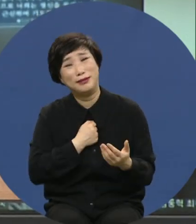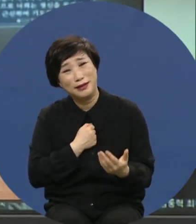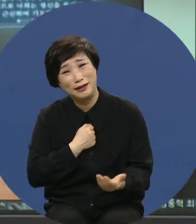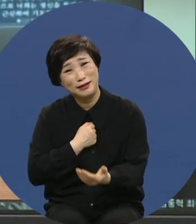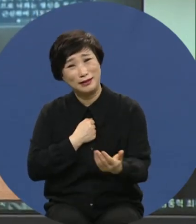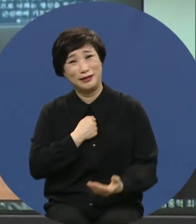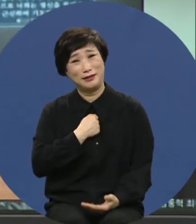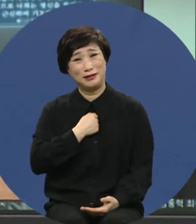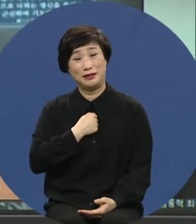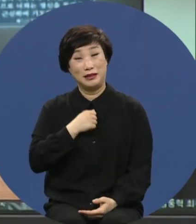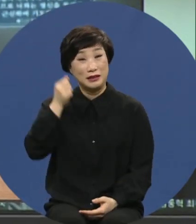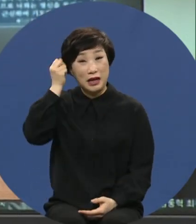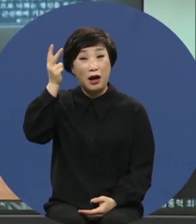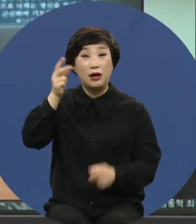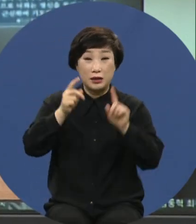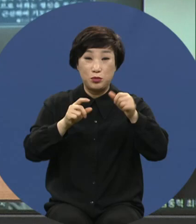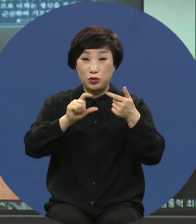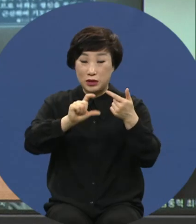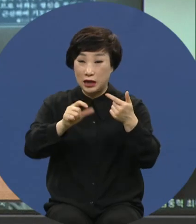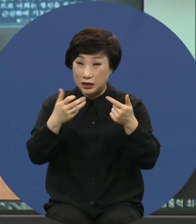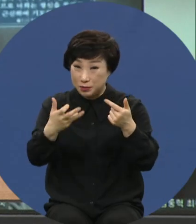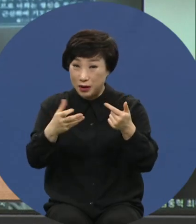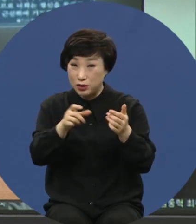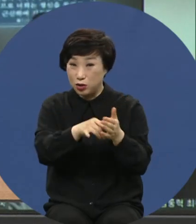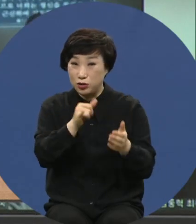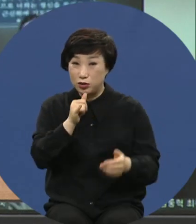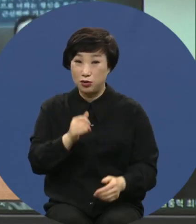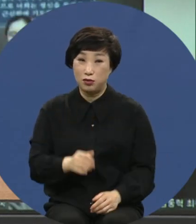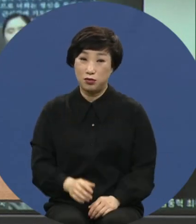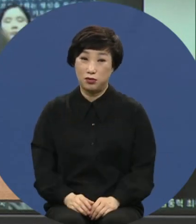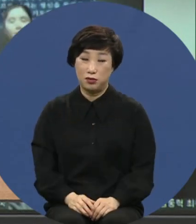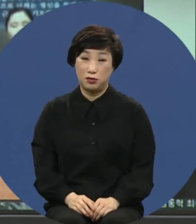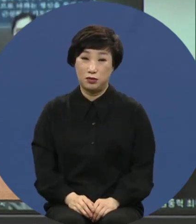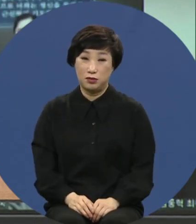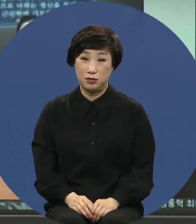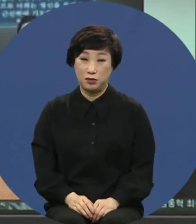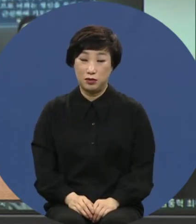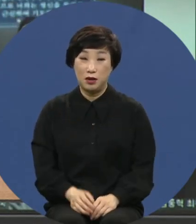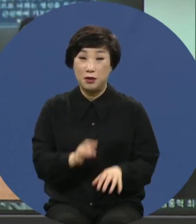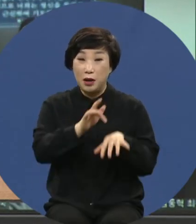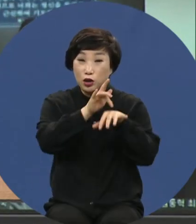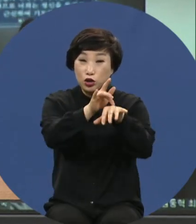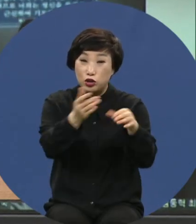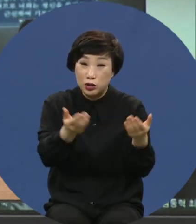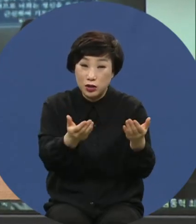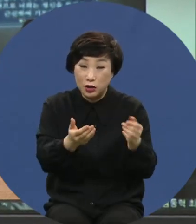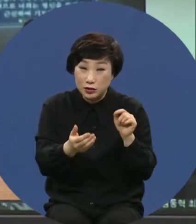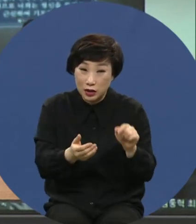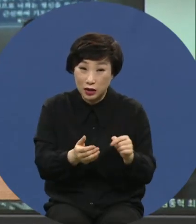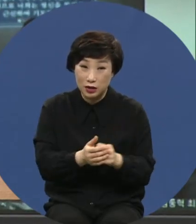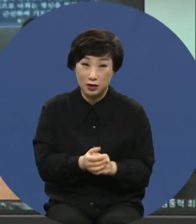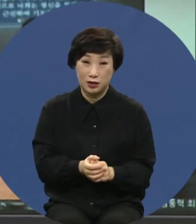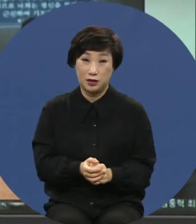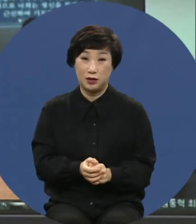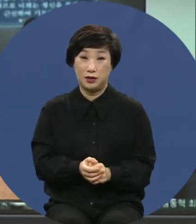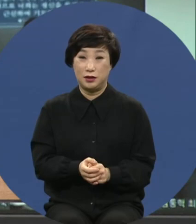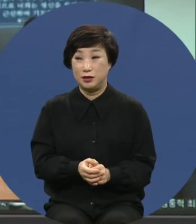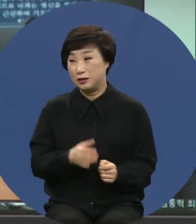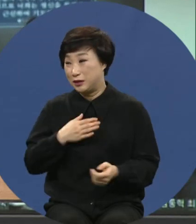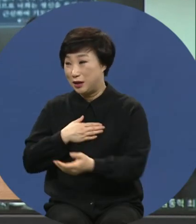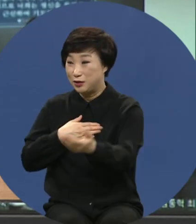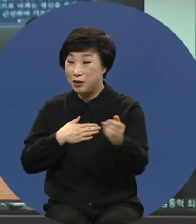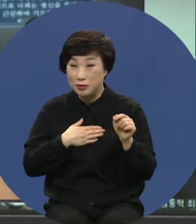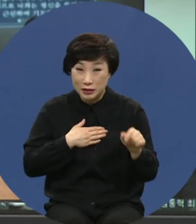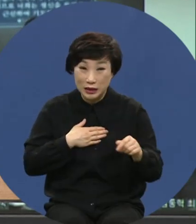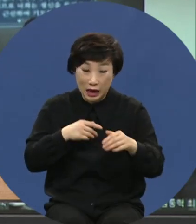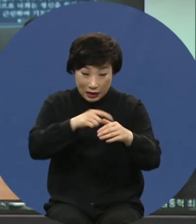것입니다. 잠언서 16장 18절에 그렇게 말하고 있다 이 말입니다. 마귀 사단, 이 귀신 역사의